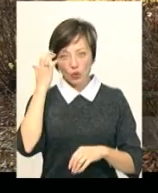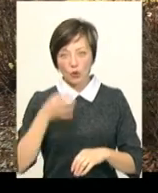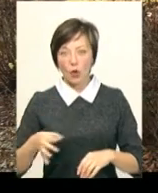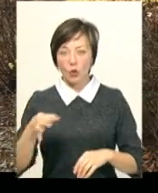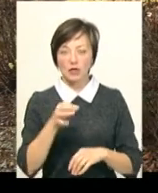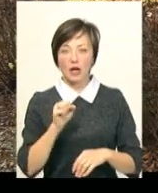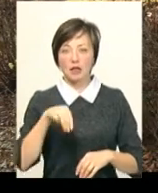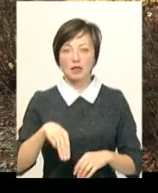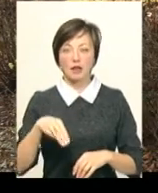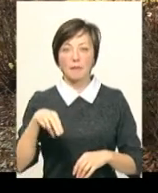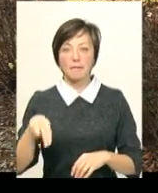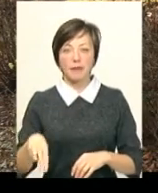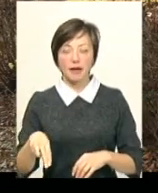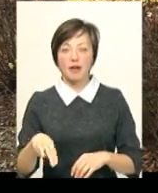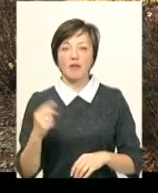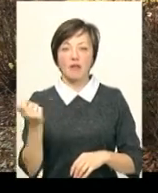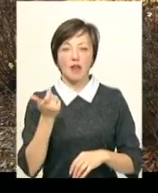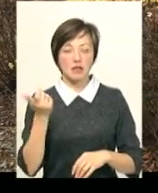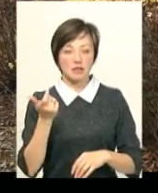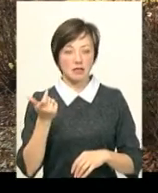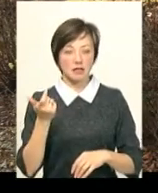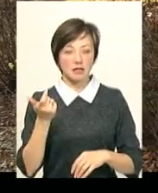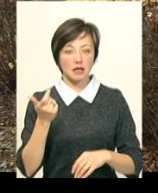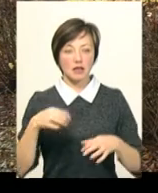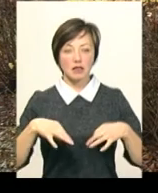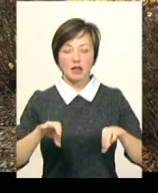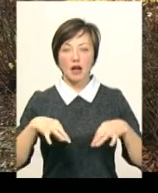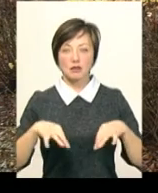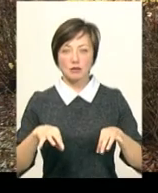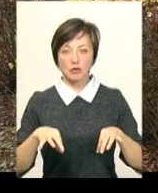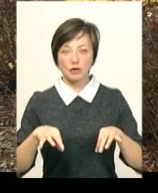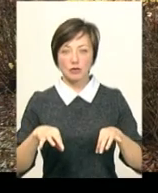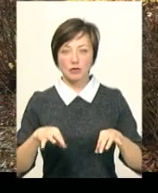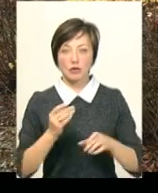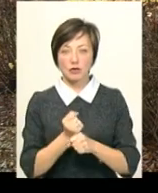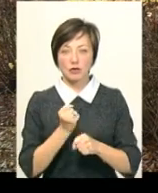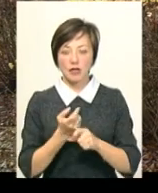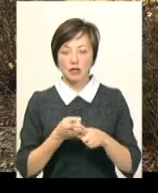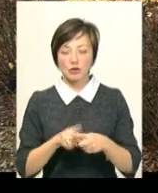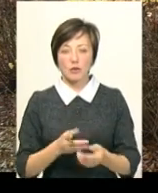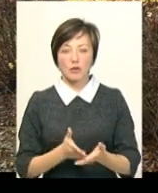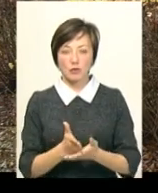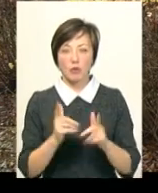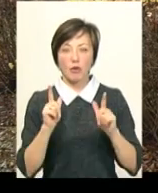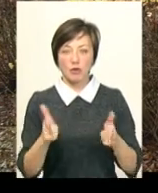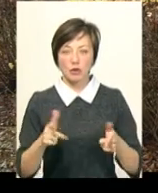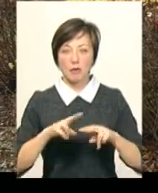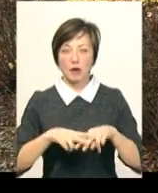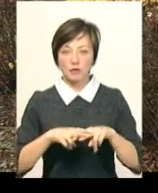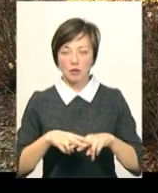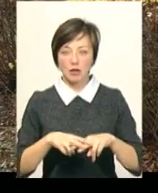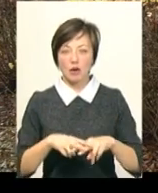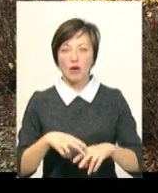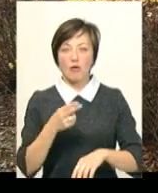Чорноострівське АТП. Власник транспортних засобів, які будуть працювати на цьому маршруті, погоджує паспорт маршруту